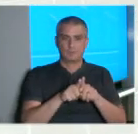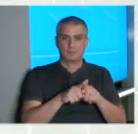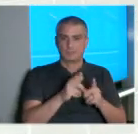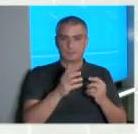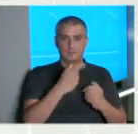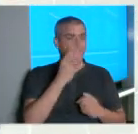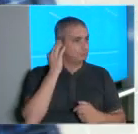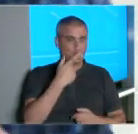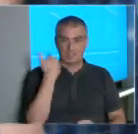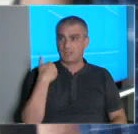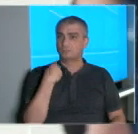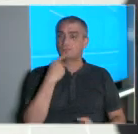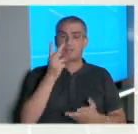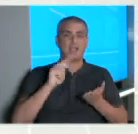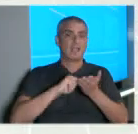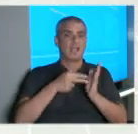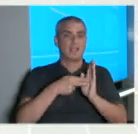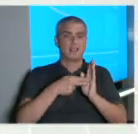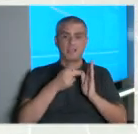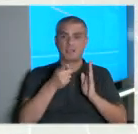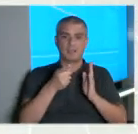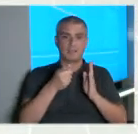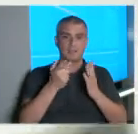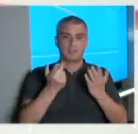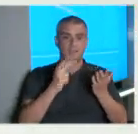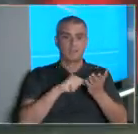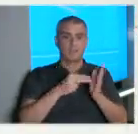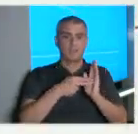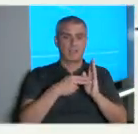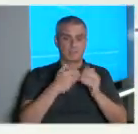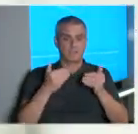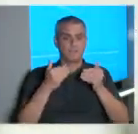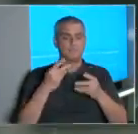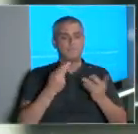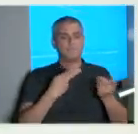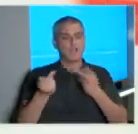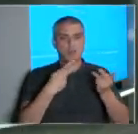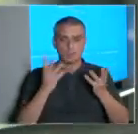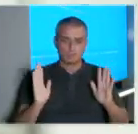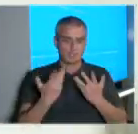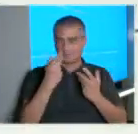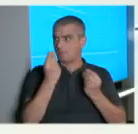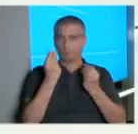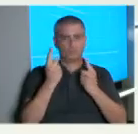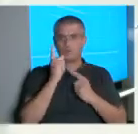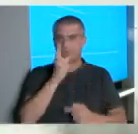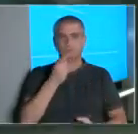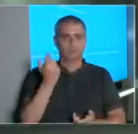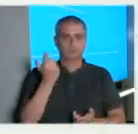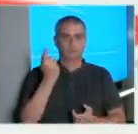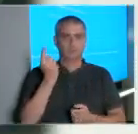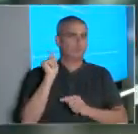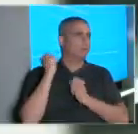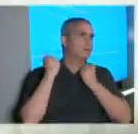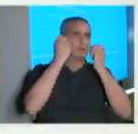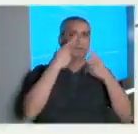אמרה שם בקריית שמונה, חדר, אתה שומע, חדר קדמי, אם קורה משהו, ולא צריכים להביא את זה